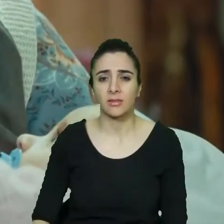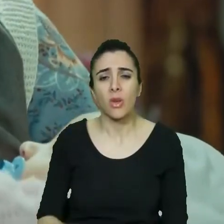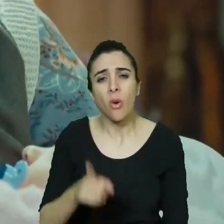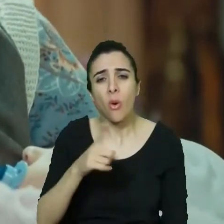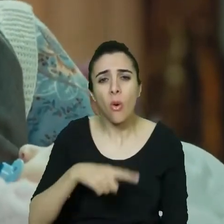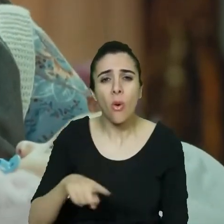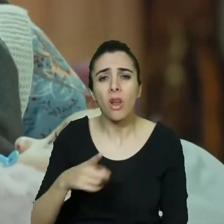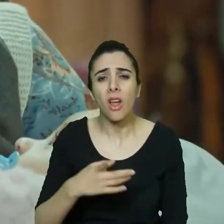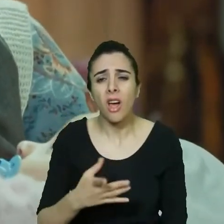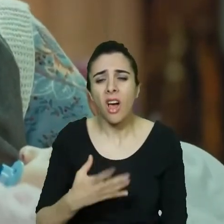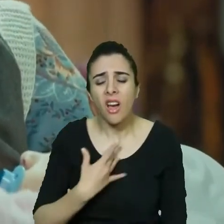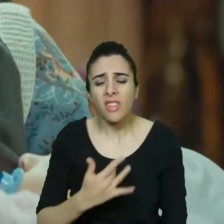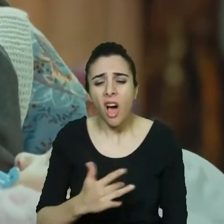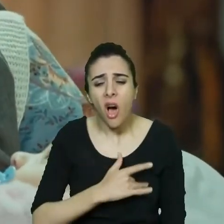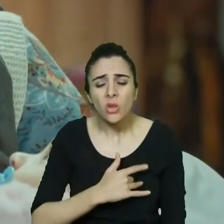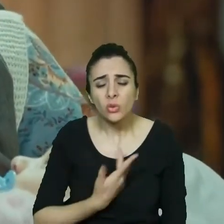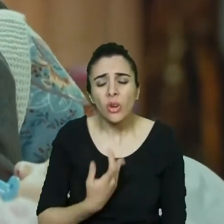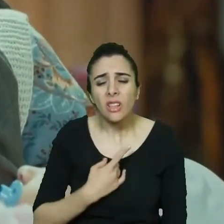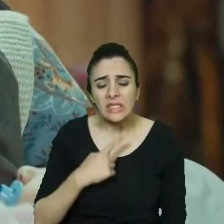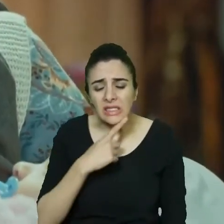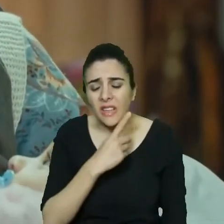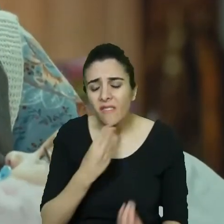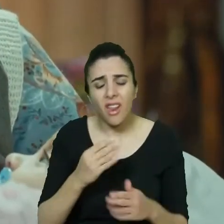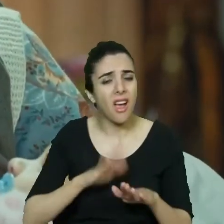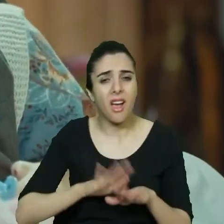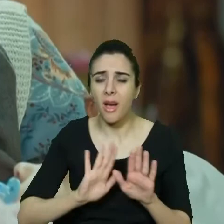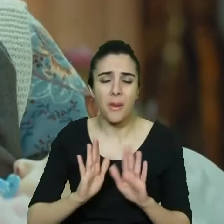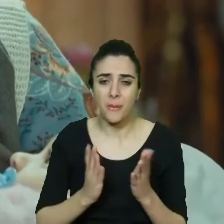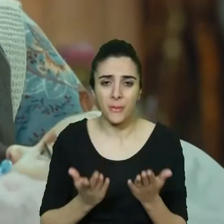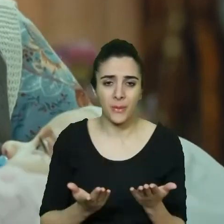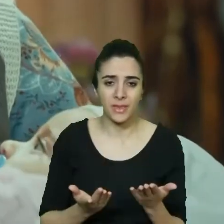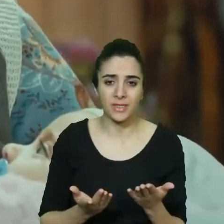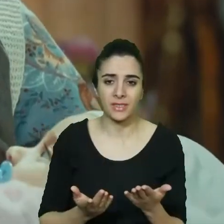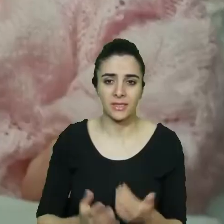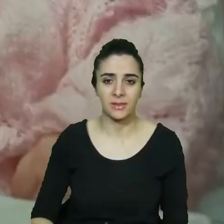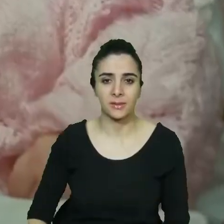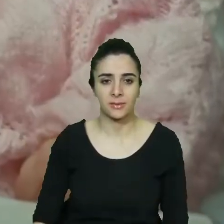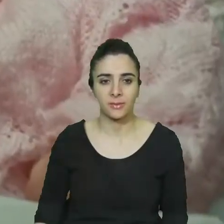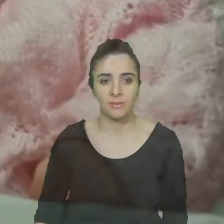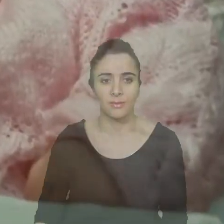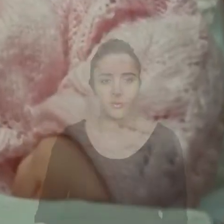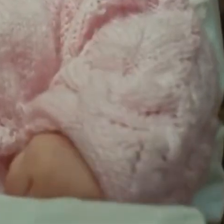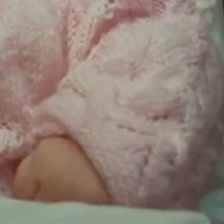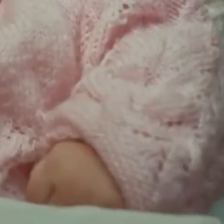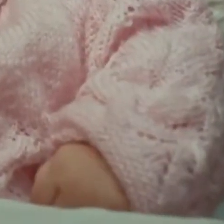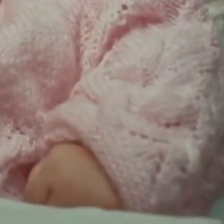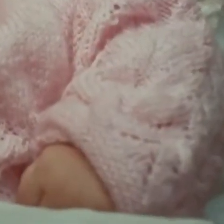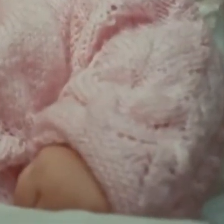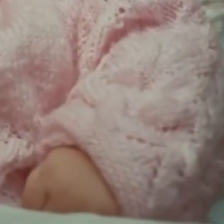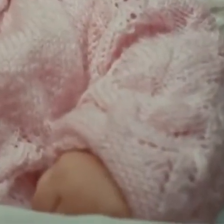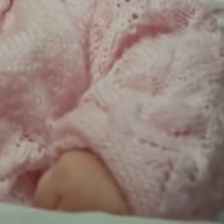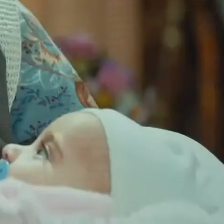Onlara dayanamayacakları acılar çektir. İçinden amin diyerek kucağındaki emziyle cin bakışlardaki Sevde'ye